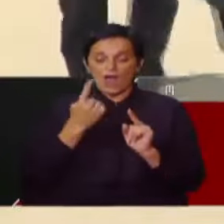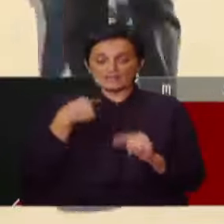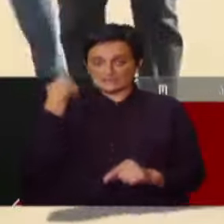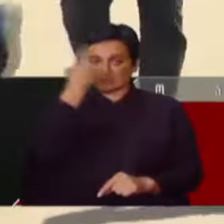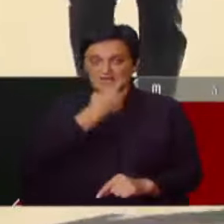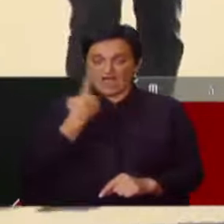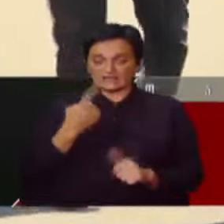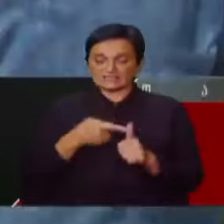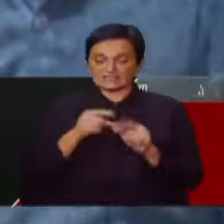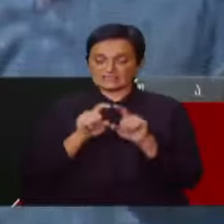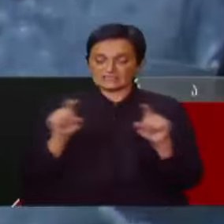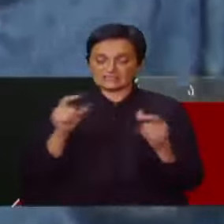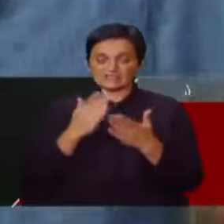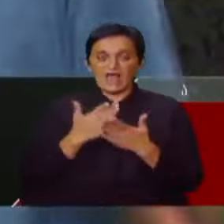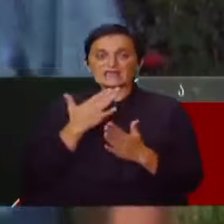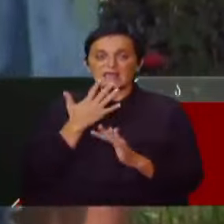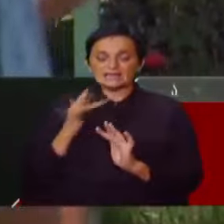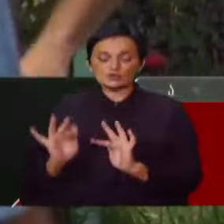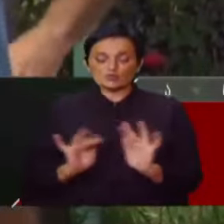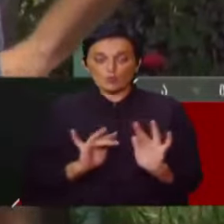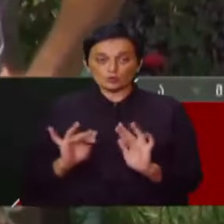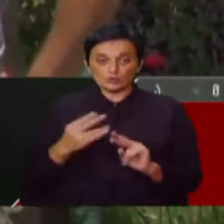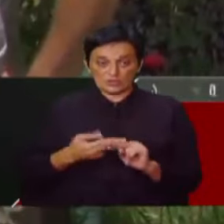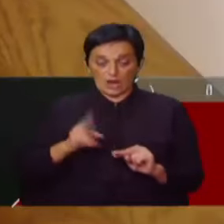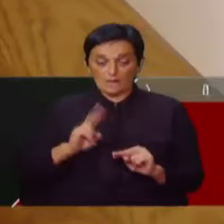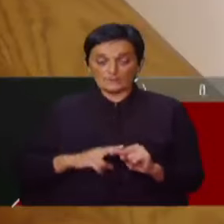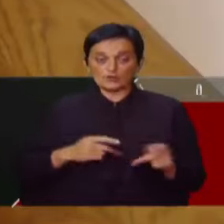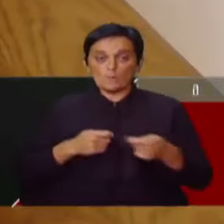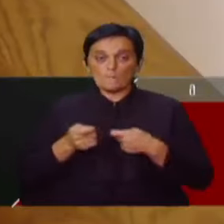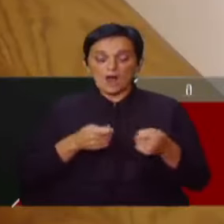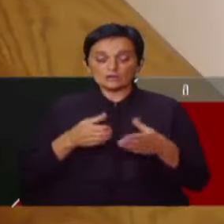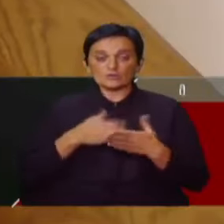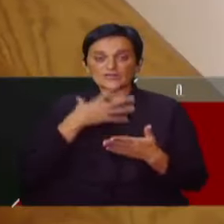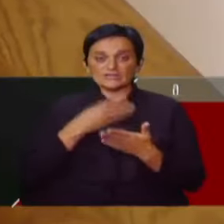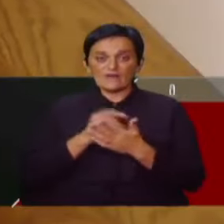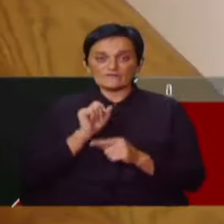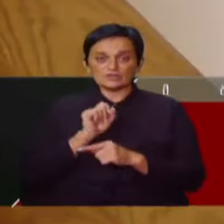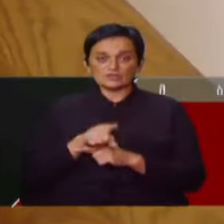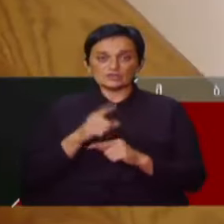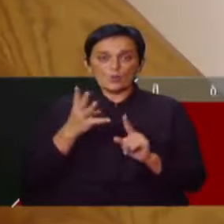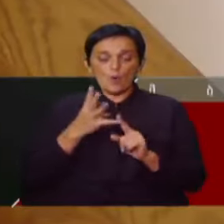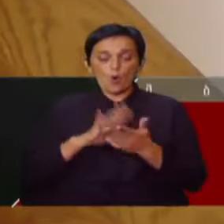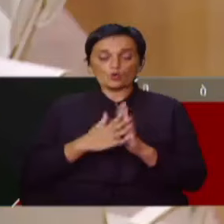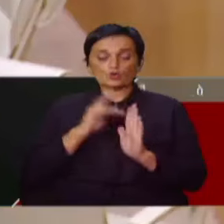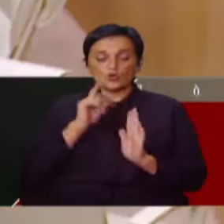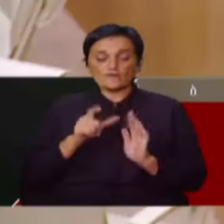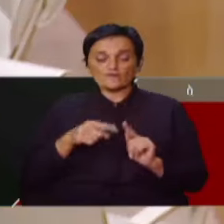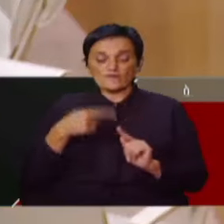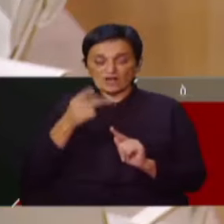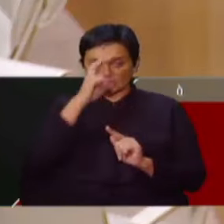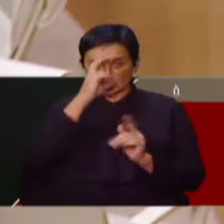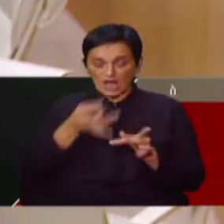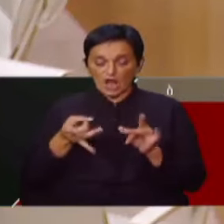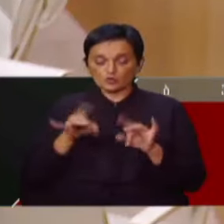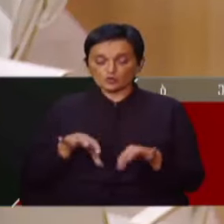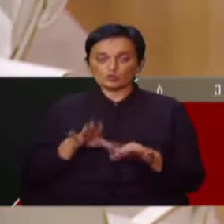და ერთი სახელი აქვს: ნაციონალური მოძრაობა. სწორედ ამიტომ მართველი გუნდი საკუთარ დავალებად მეოთხე ვადით ხელისუფლებაში დარჩენას